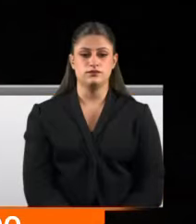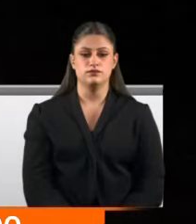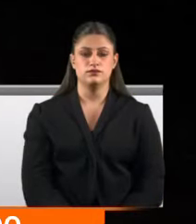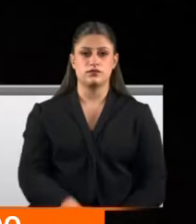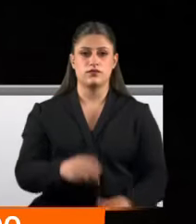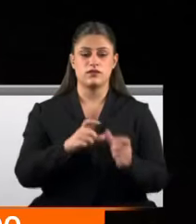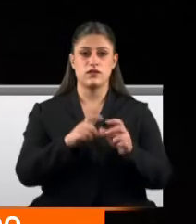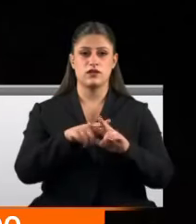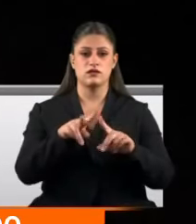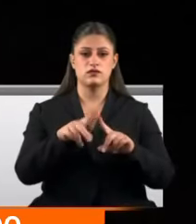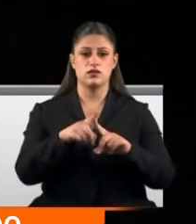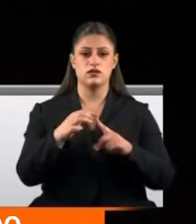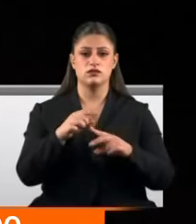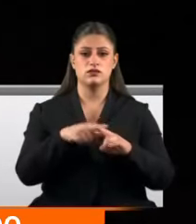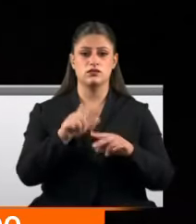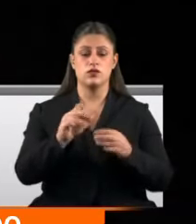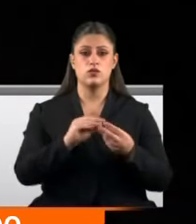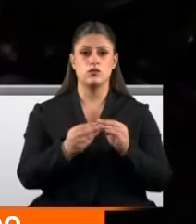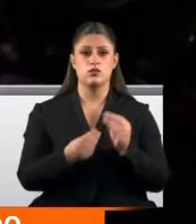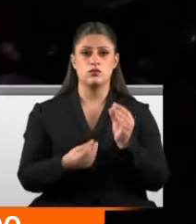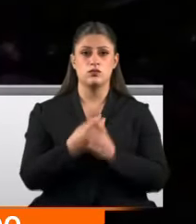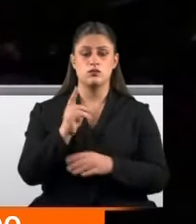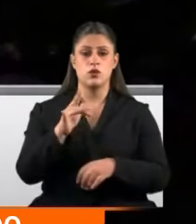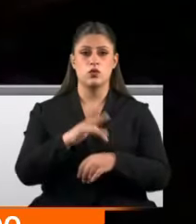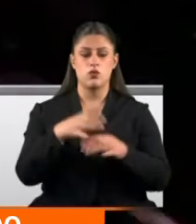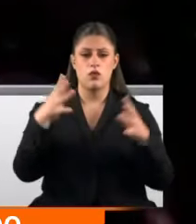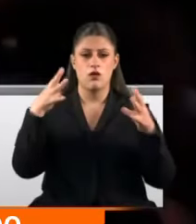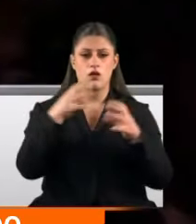Santral arızalandı, bir ülke karanlığa gömüldü.